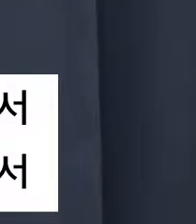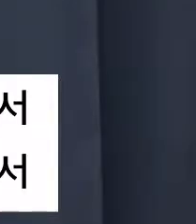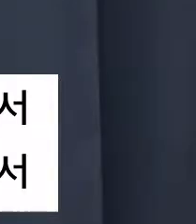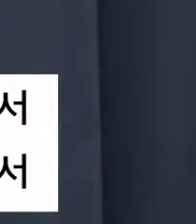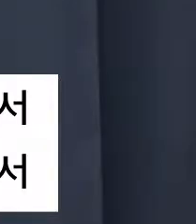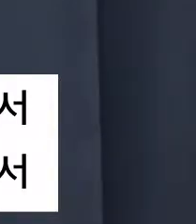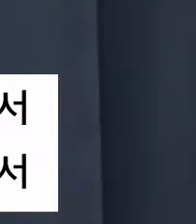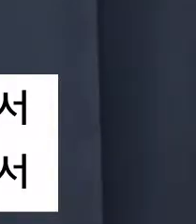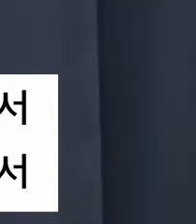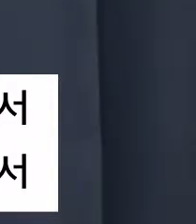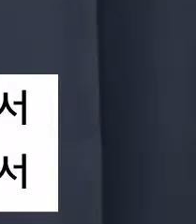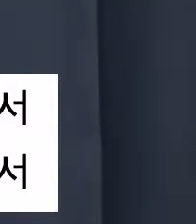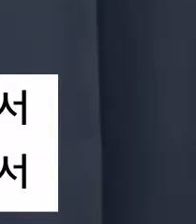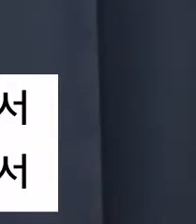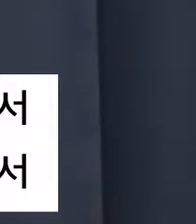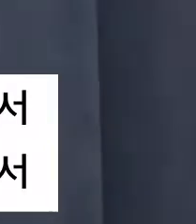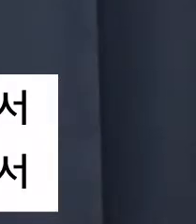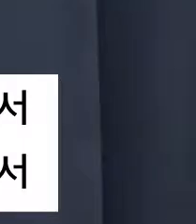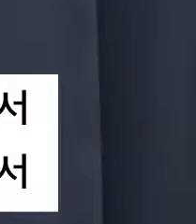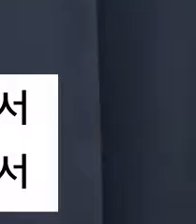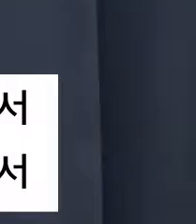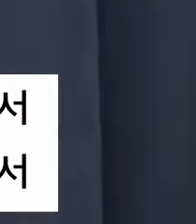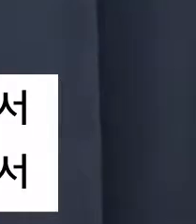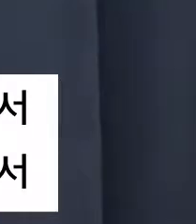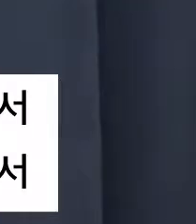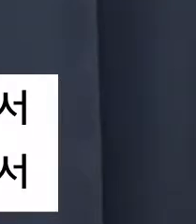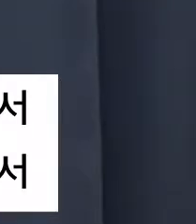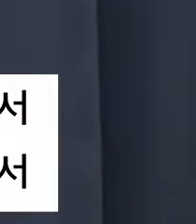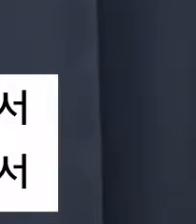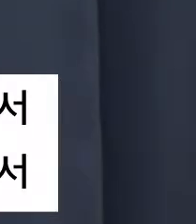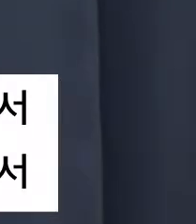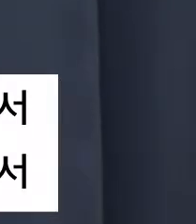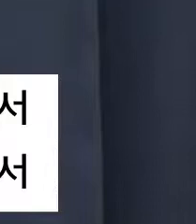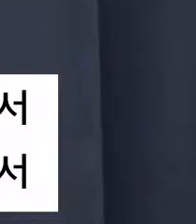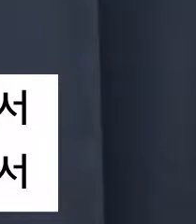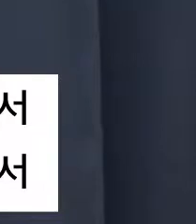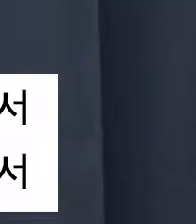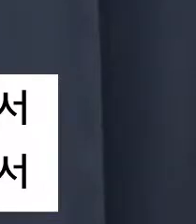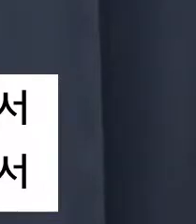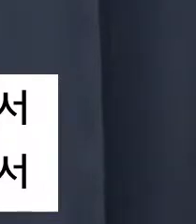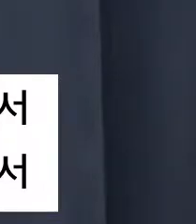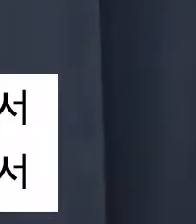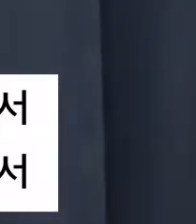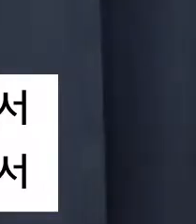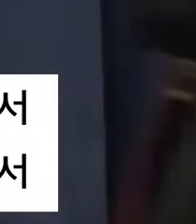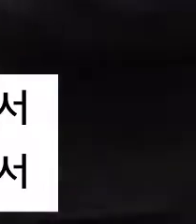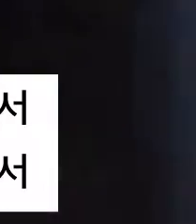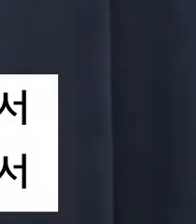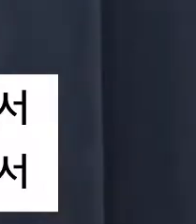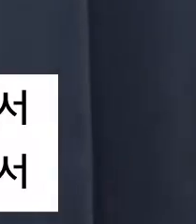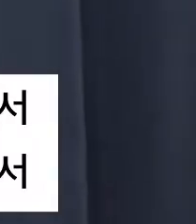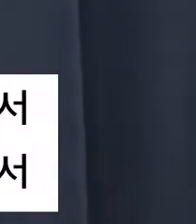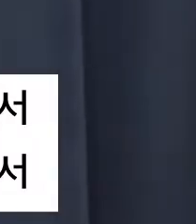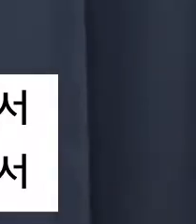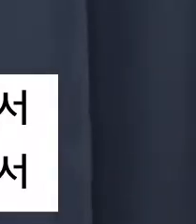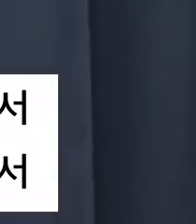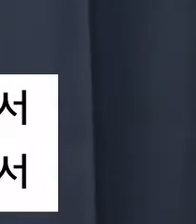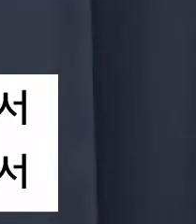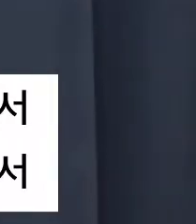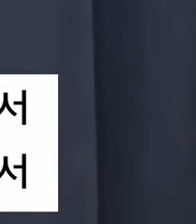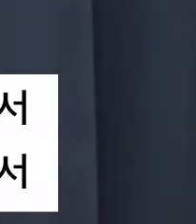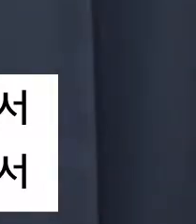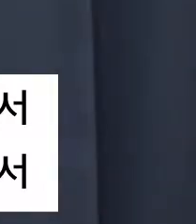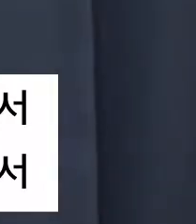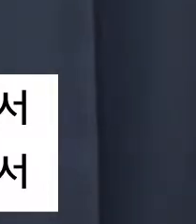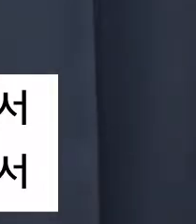나라의 중요성을 또 우리 옆 학생들과 함께 공유를 해서 우리나라가 앞으로도 더욱더 부강하고